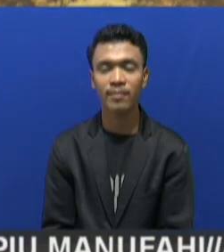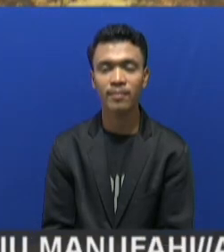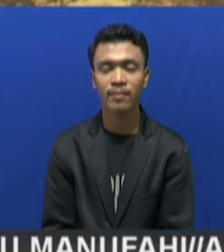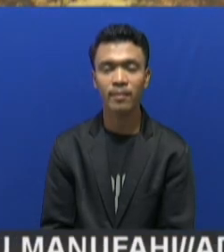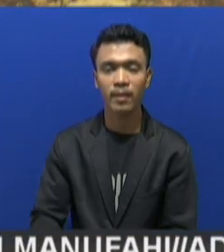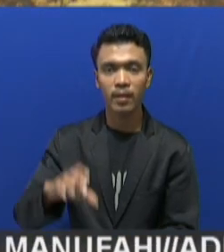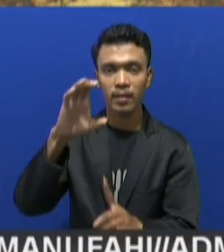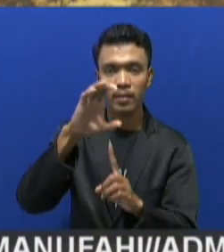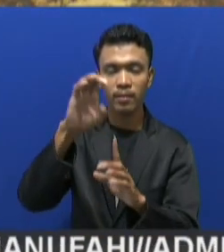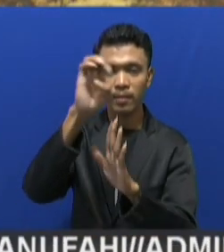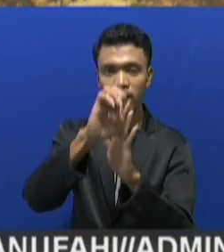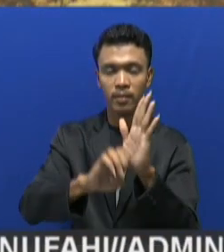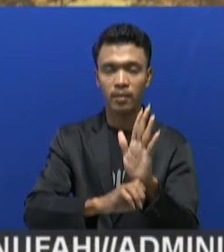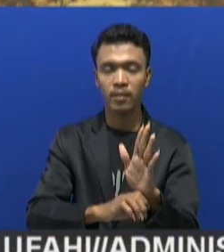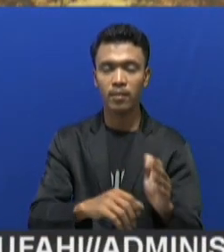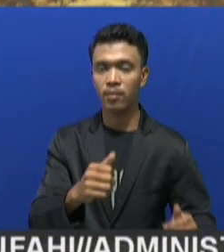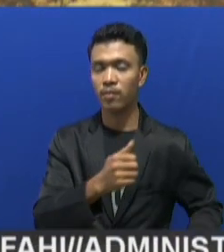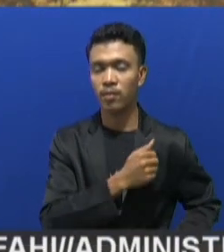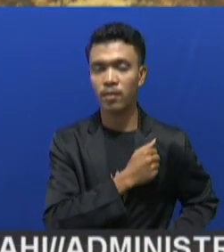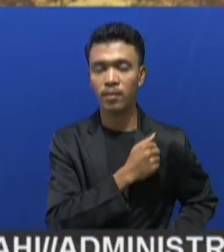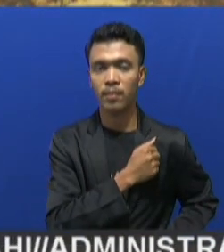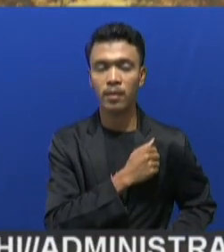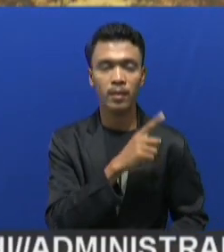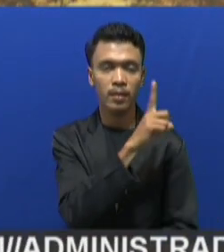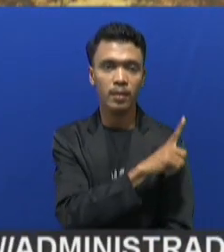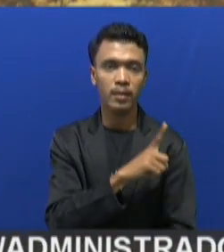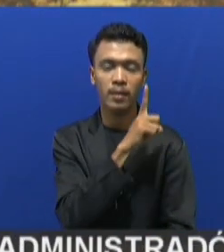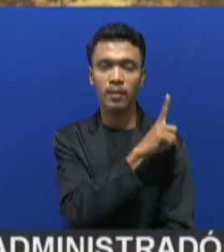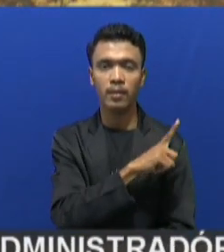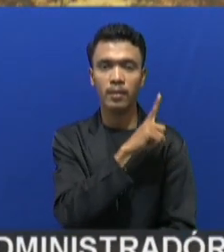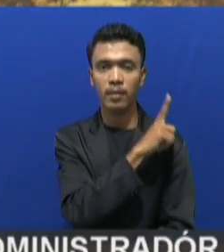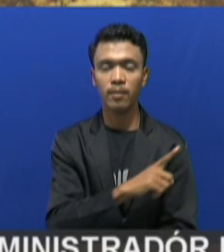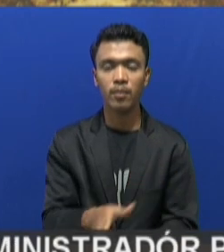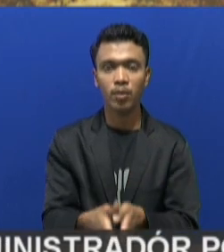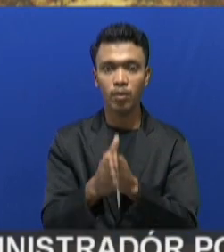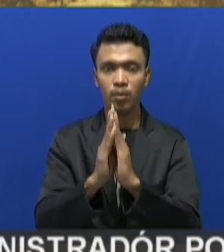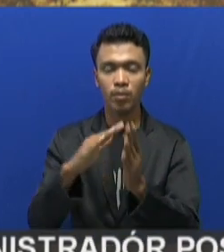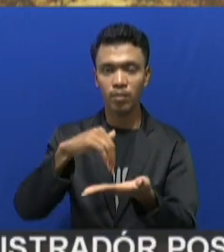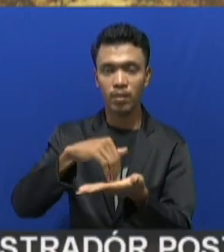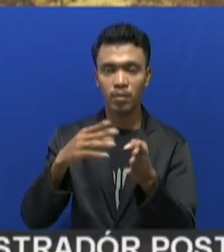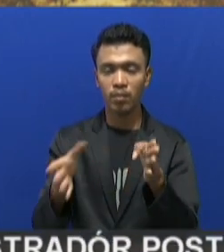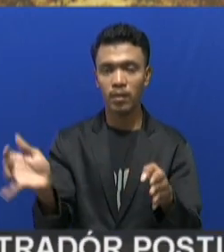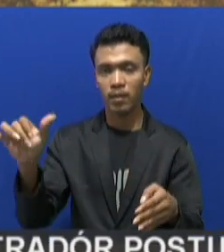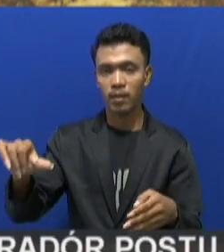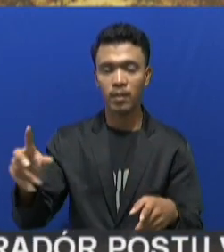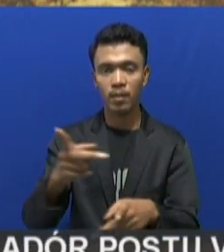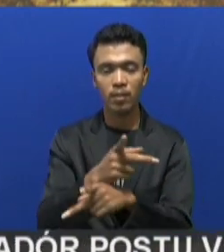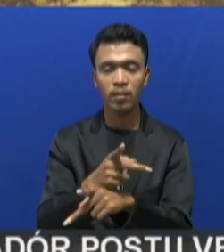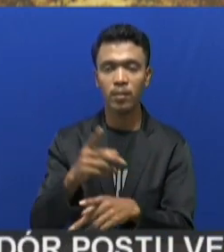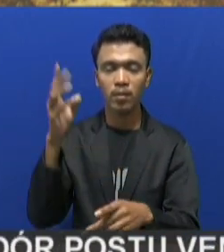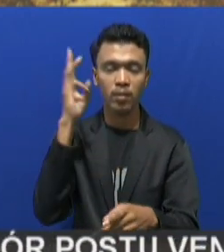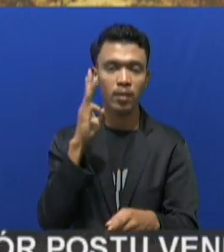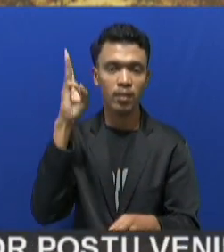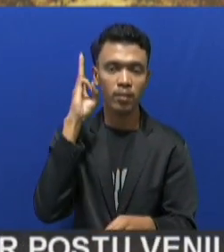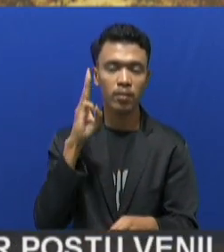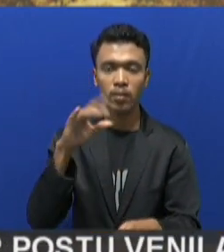Este fiștat un major general Forța Armada, tenente general Larry Anan Timur, cu subestudant siratul evită consumul alcohol,